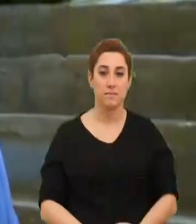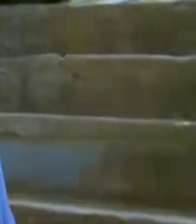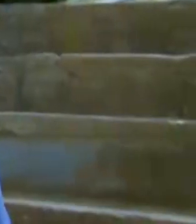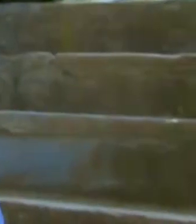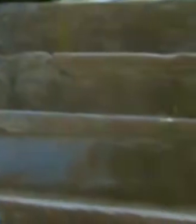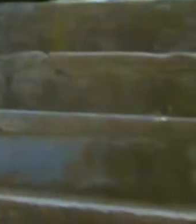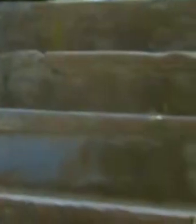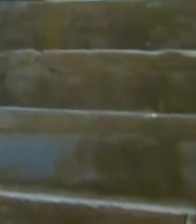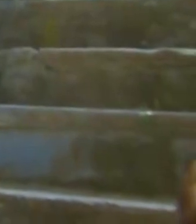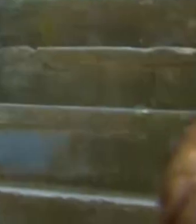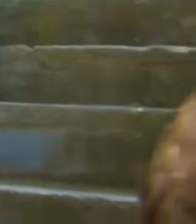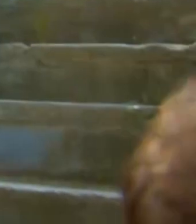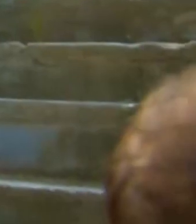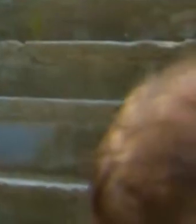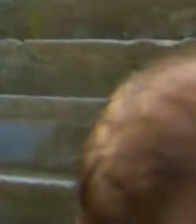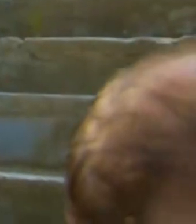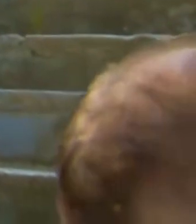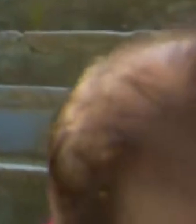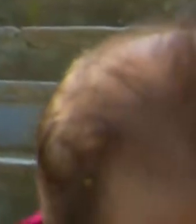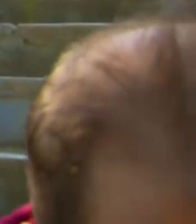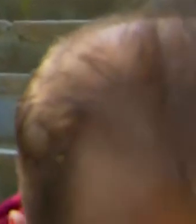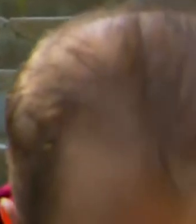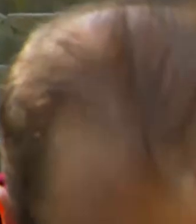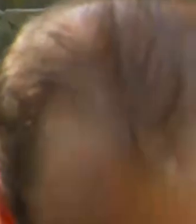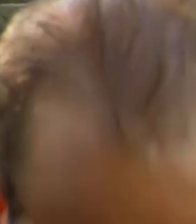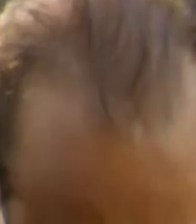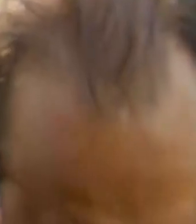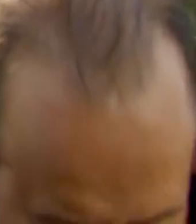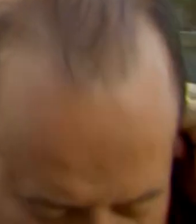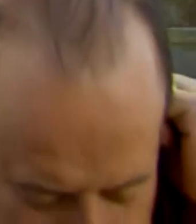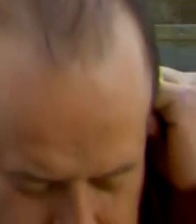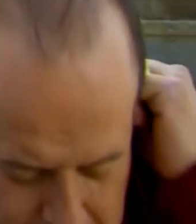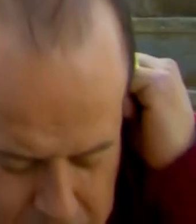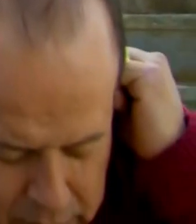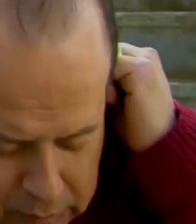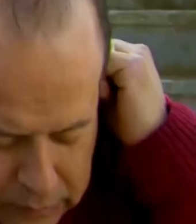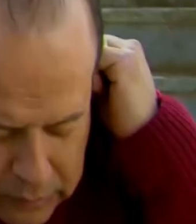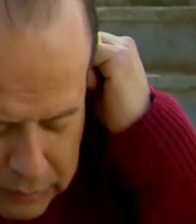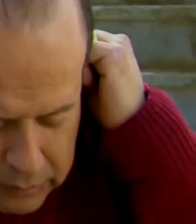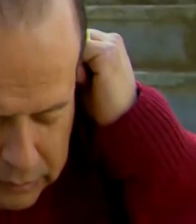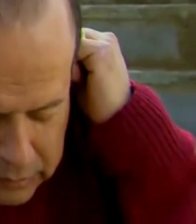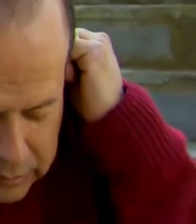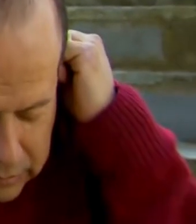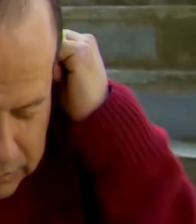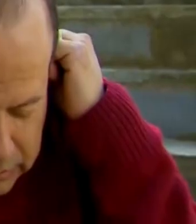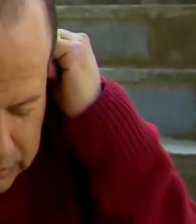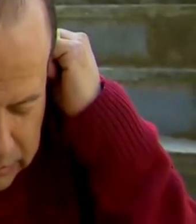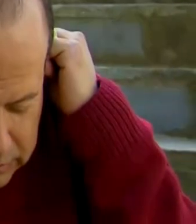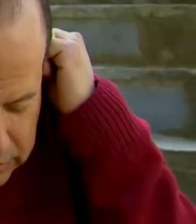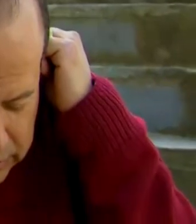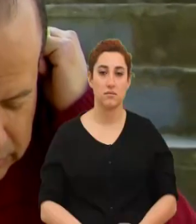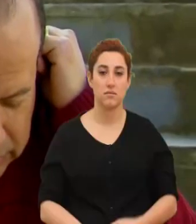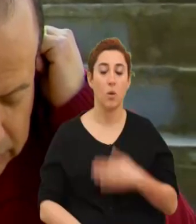Sahne geçişiyle Şükrü ile Ramin'i bahçe merdivenlerine oturmuş bulduk. Ramin Şükrü'nün arkasında, kulağında steteskopuyla sırtını